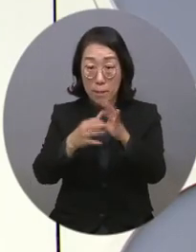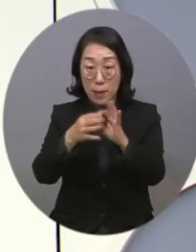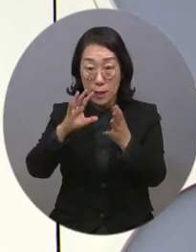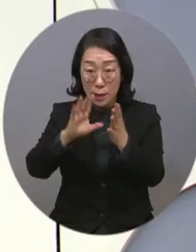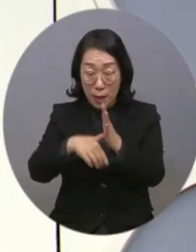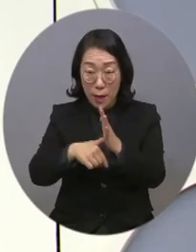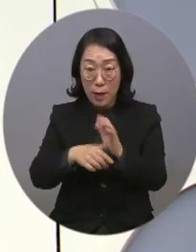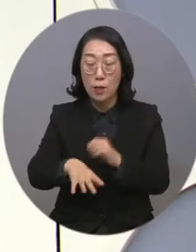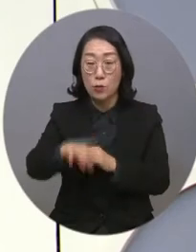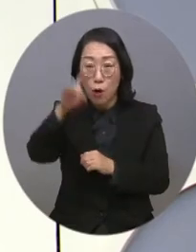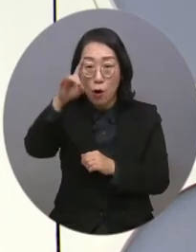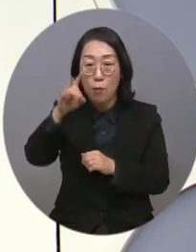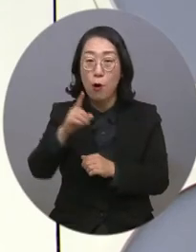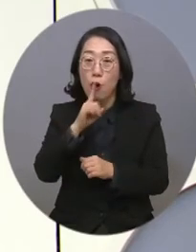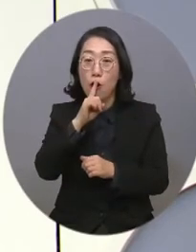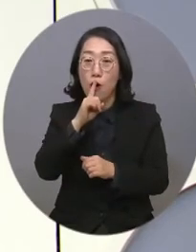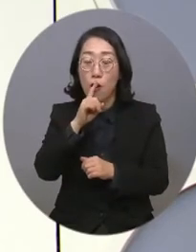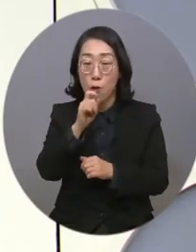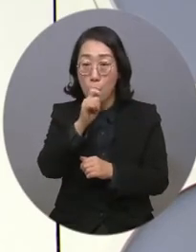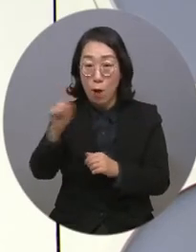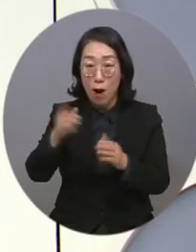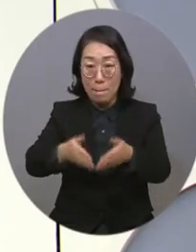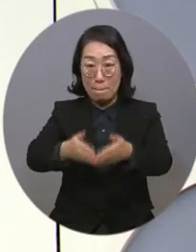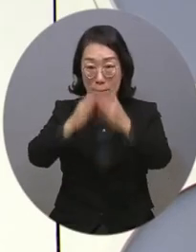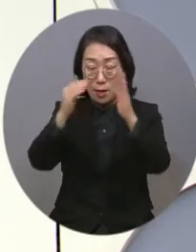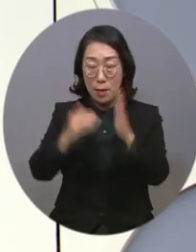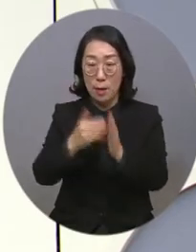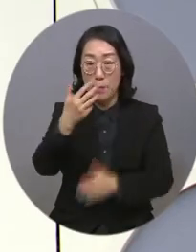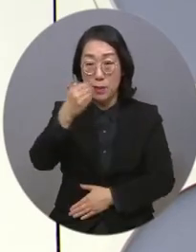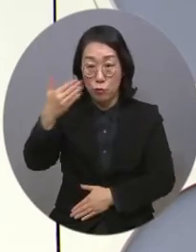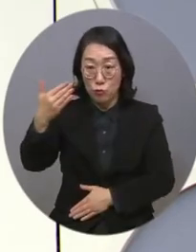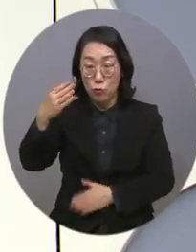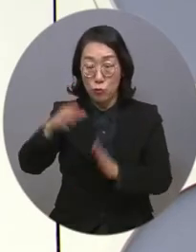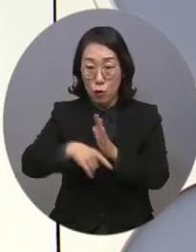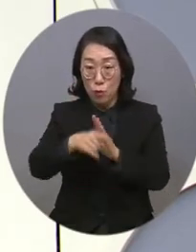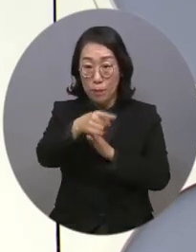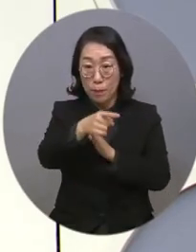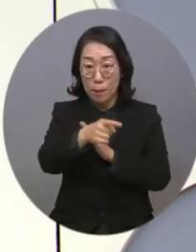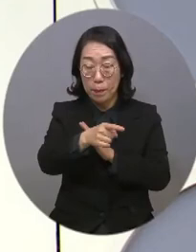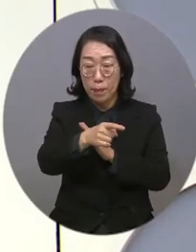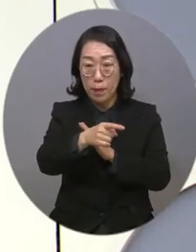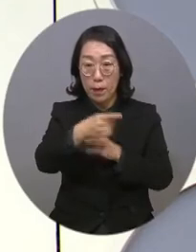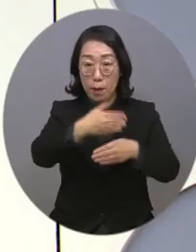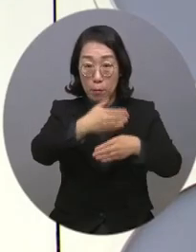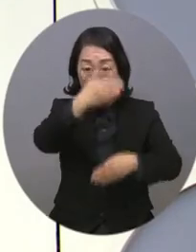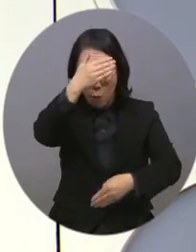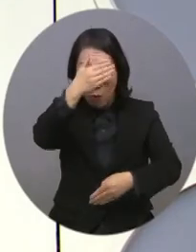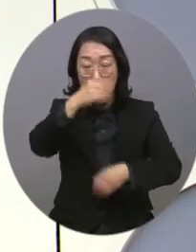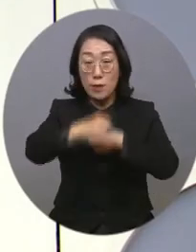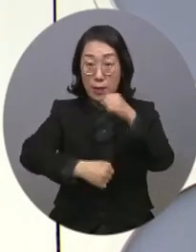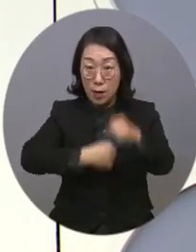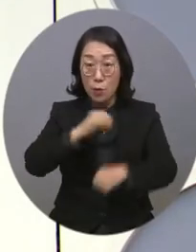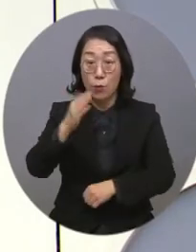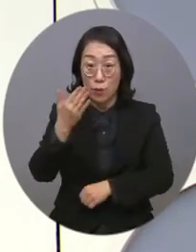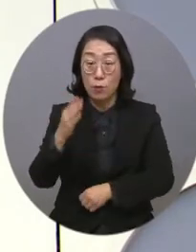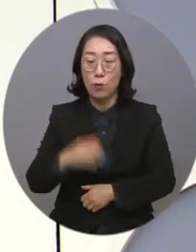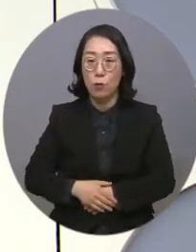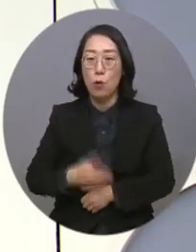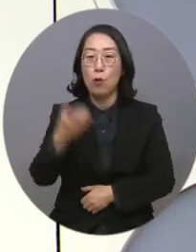학과가 개설돼가지고 89년도 말에 공산주의가 무너지고 체코가 개방되니까 우리 90년도부터